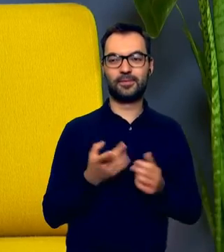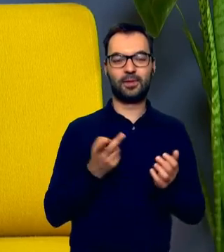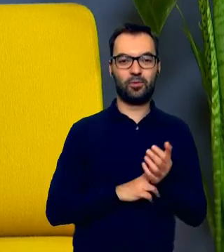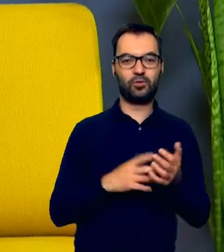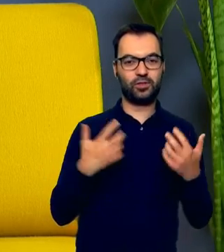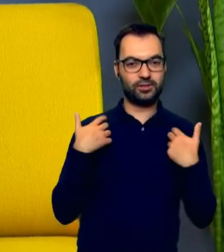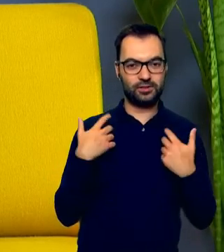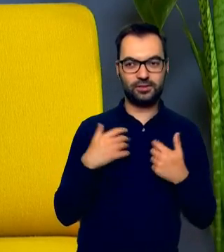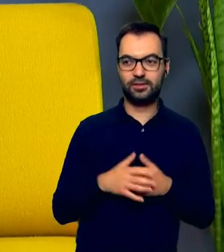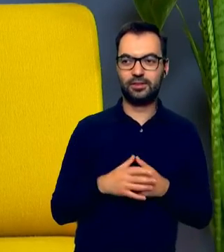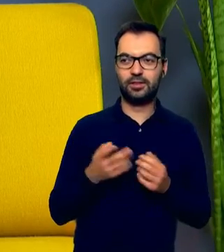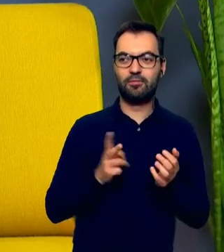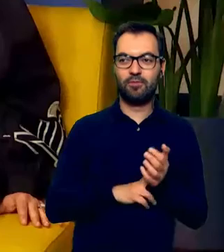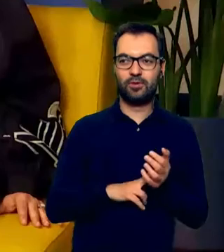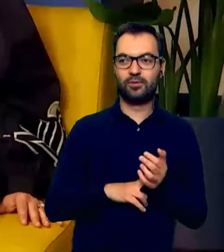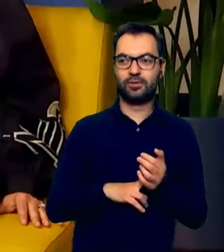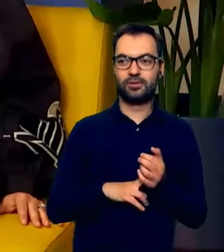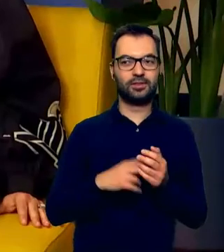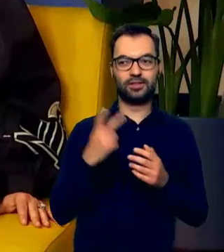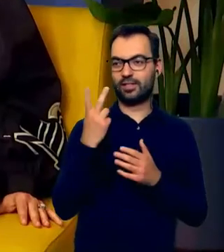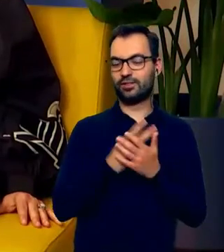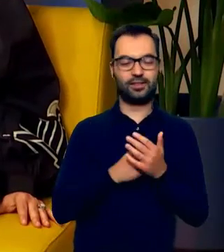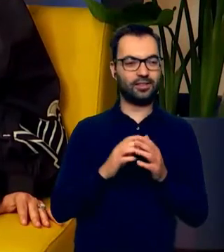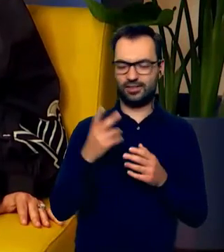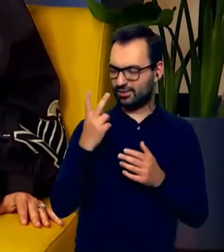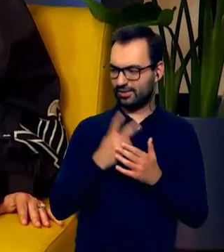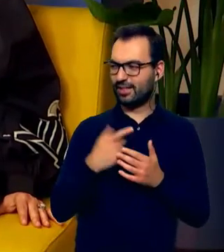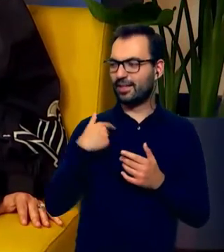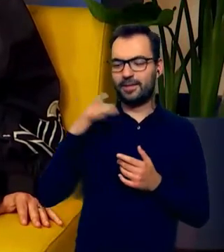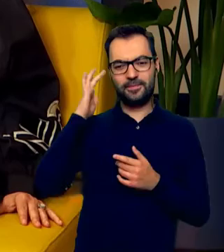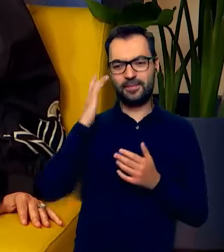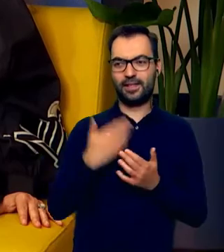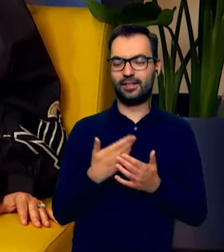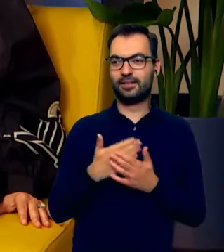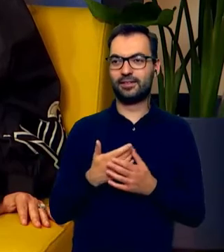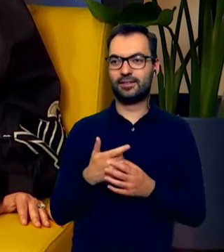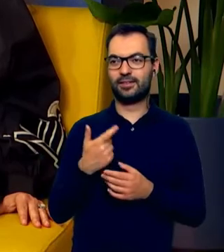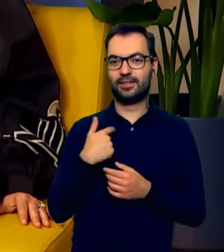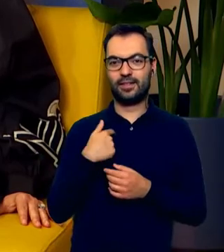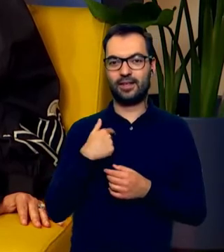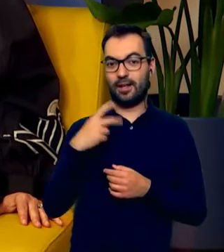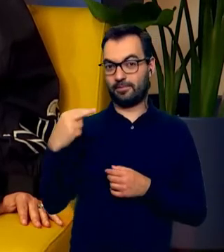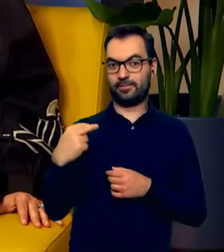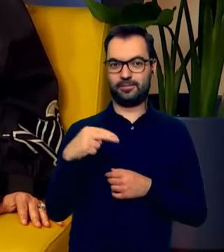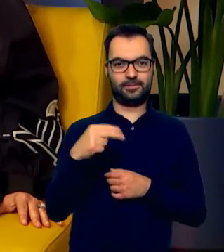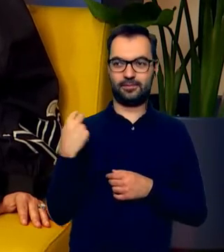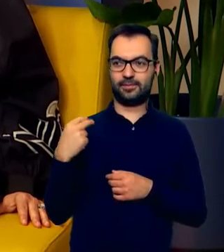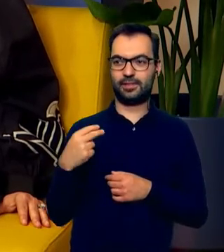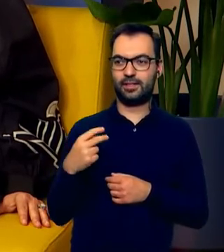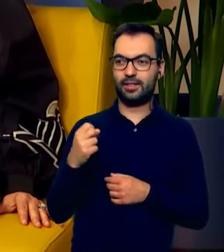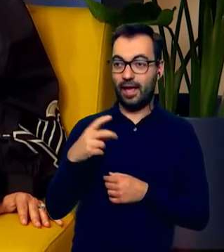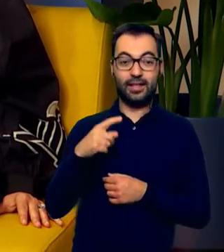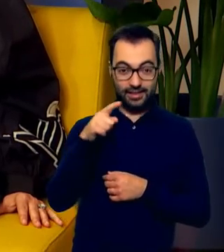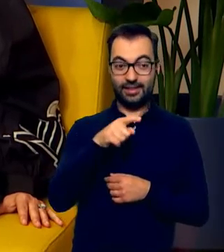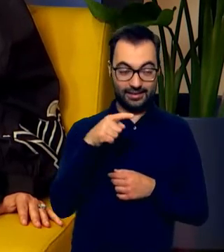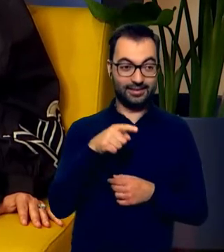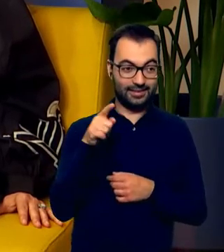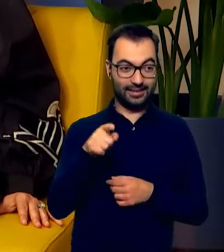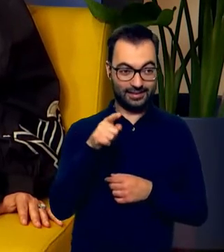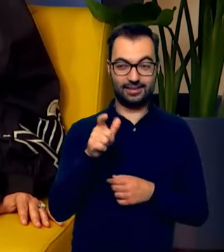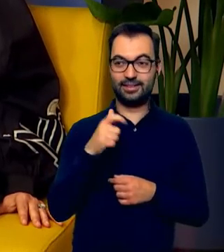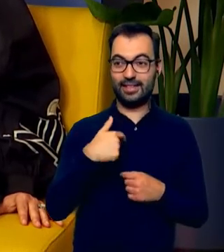Podwójne życia, no nie podwójne rodziny. Nie czytałam tej książki. Nie czytam, tylko zastanawiam się, dlaczego myślałam, że na mnie patrzysz, a to na ciebie myślę, patrzę. Tak, bo że ja